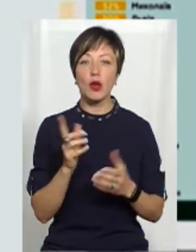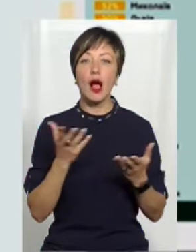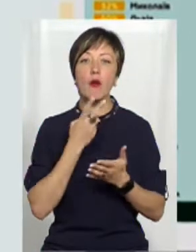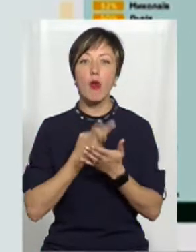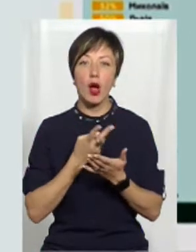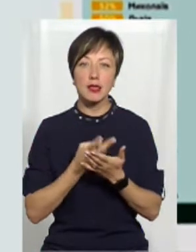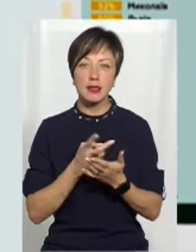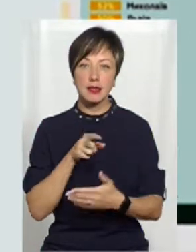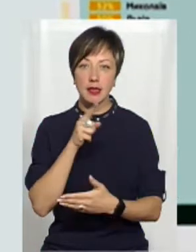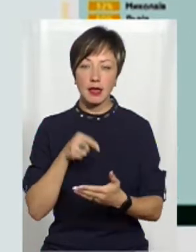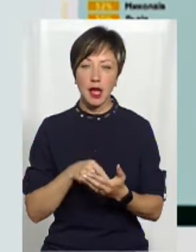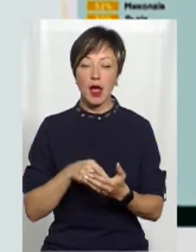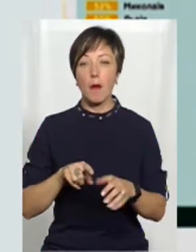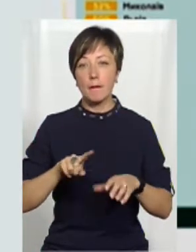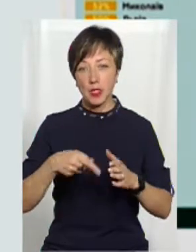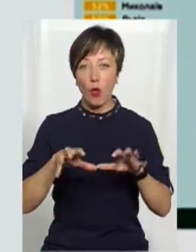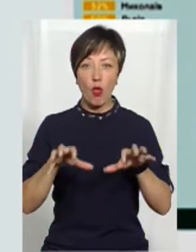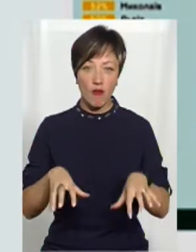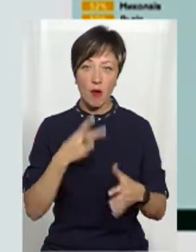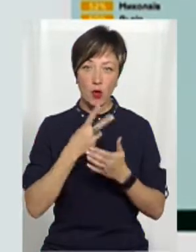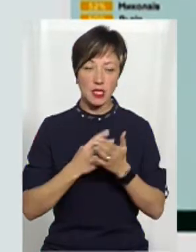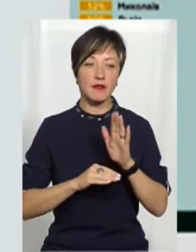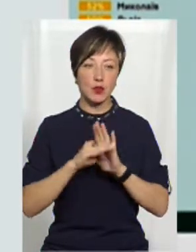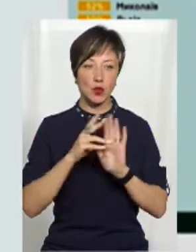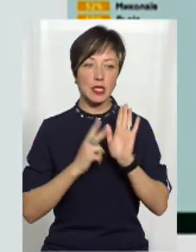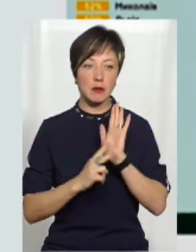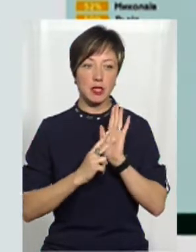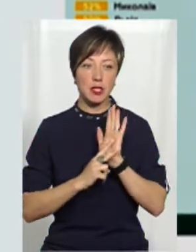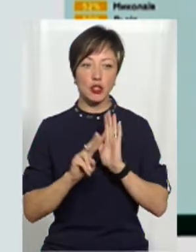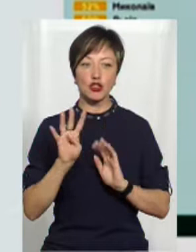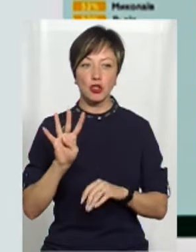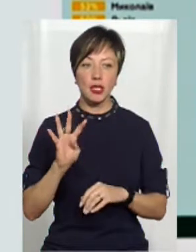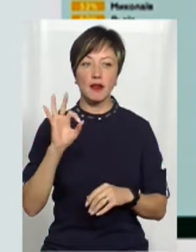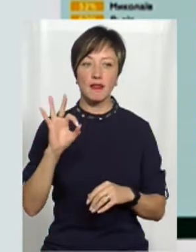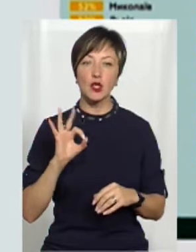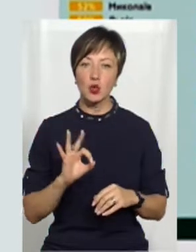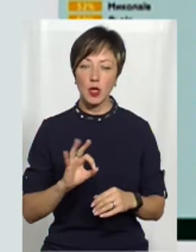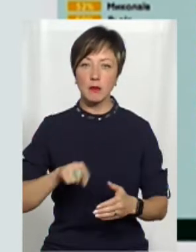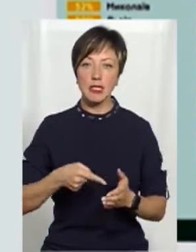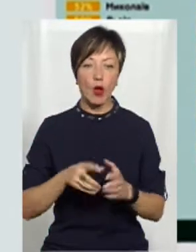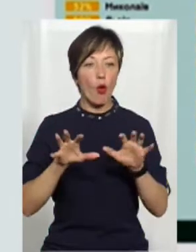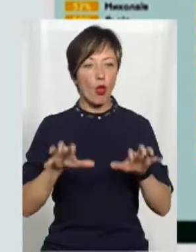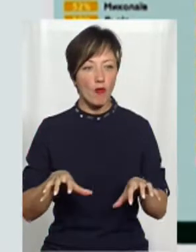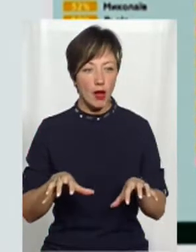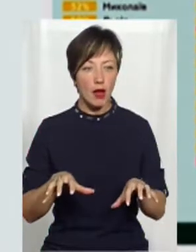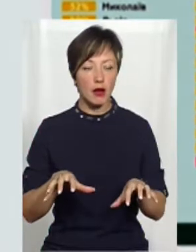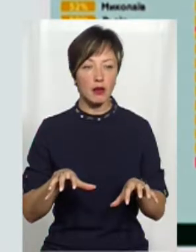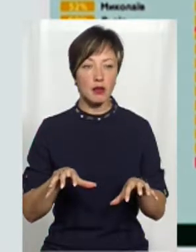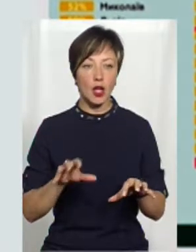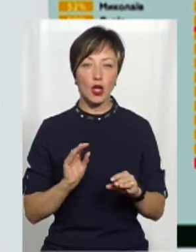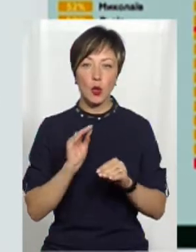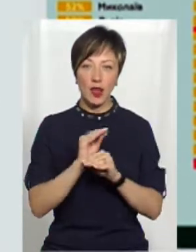Який показник? Міського голови взагалі показник високий. 74% міський голова